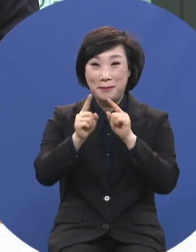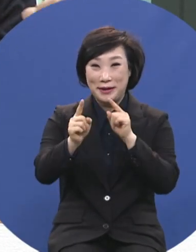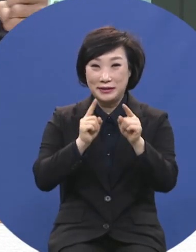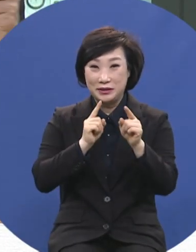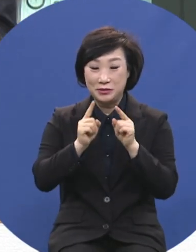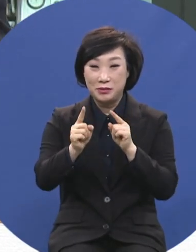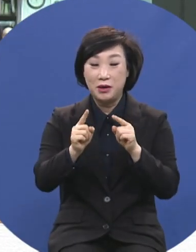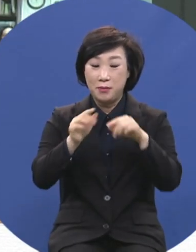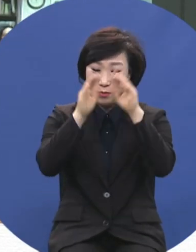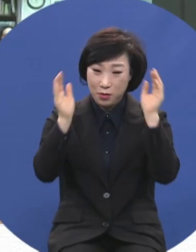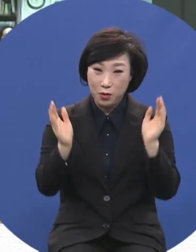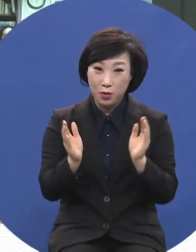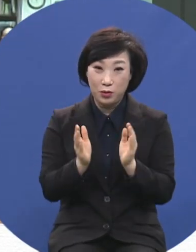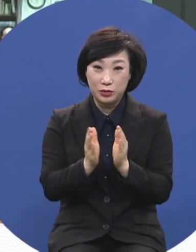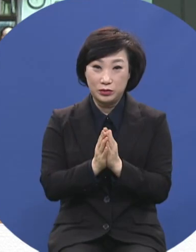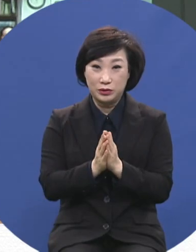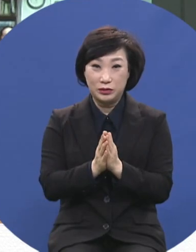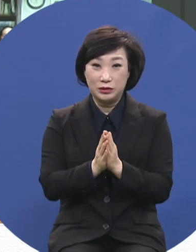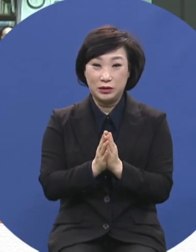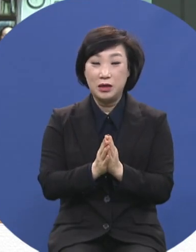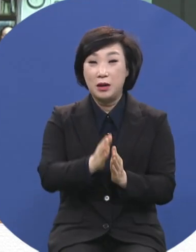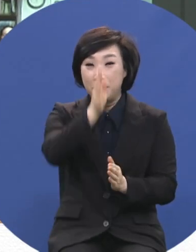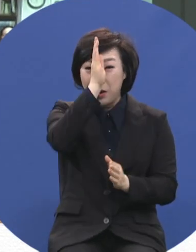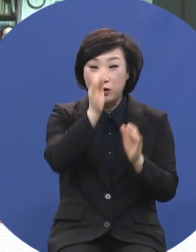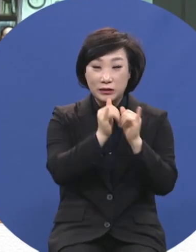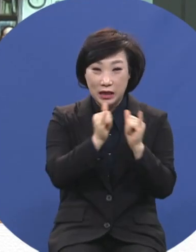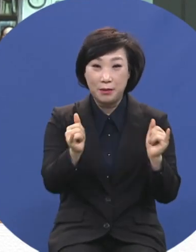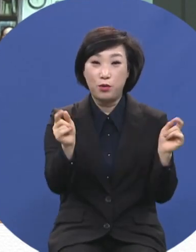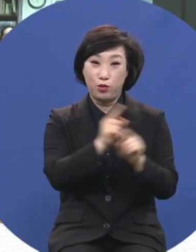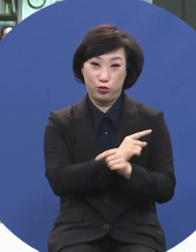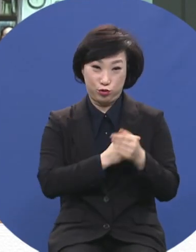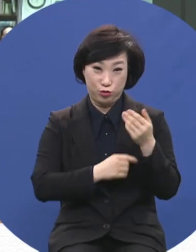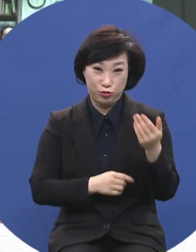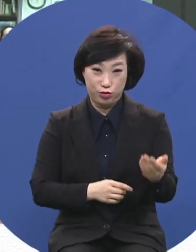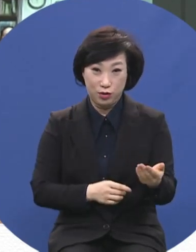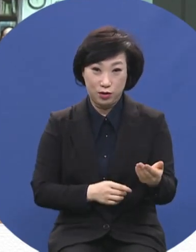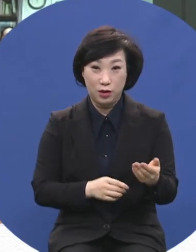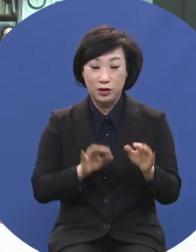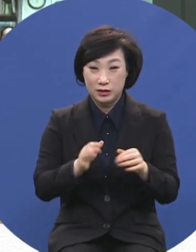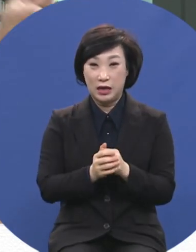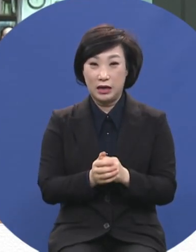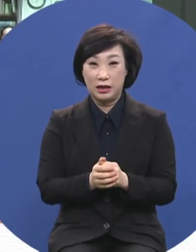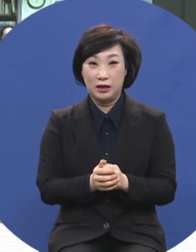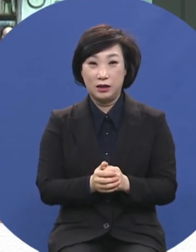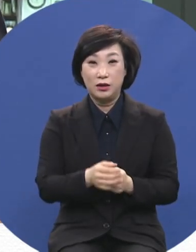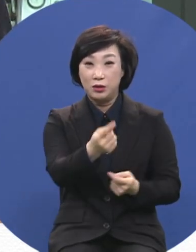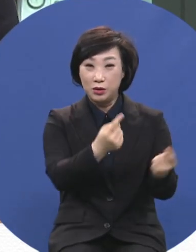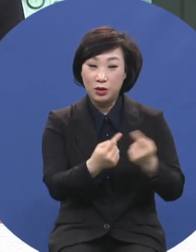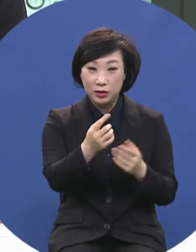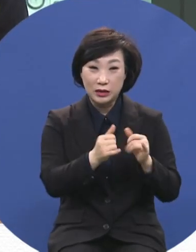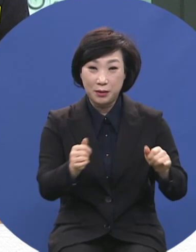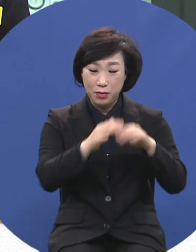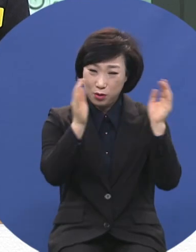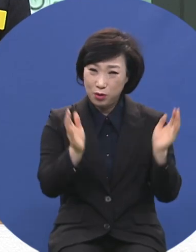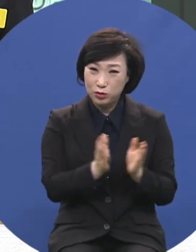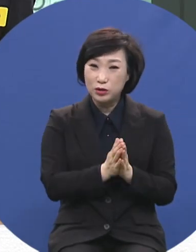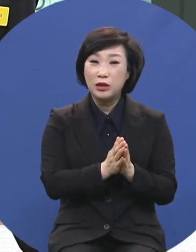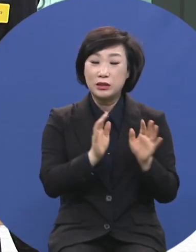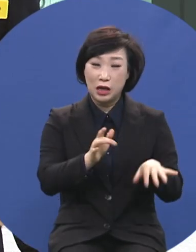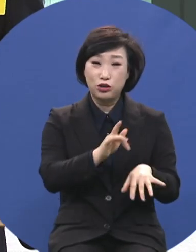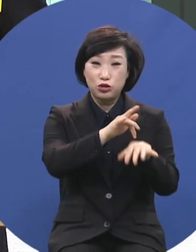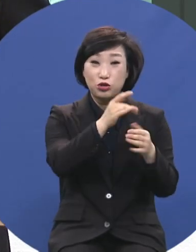말씀으로 모든 병자를 고치고 오는 모든 자들의 귀신을 쫓아낸